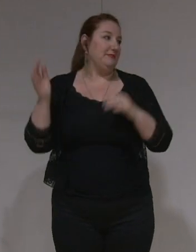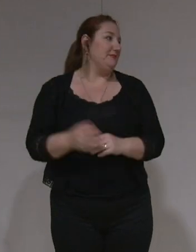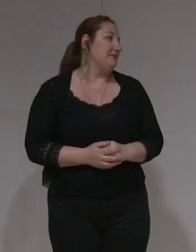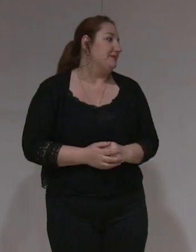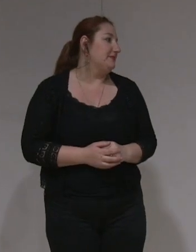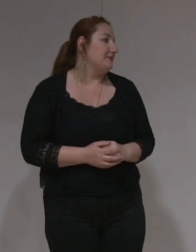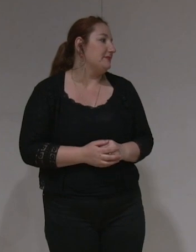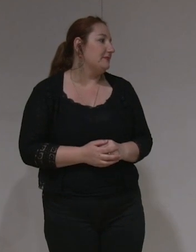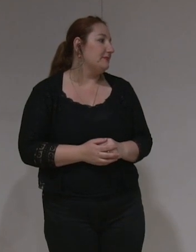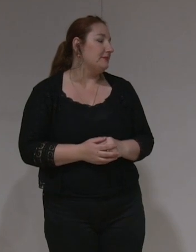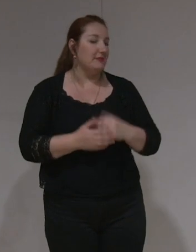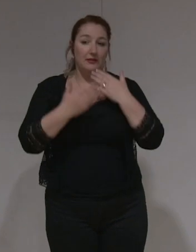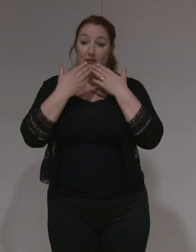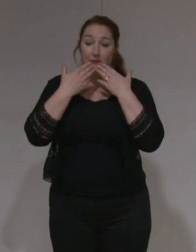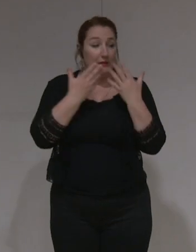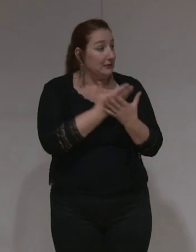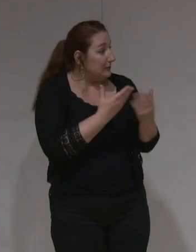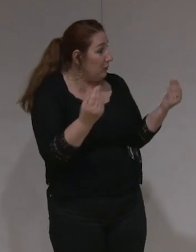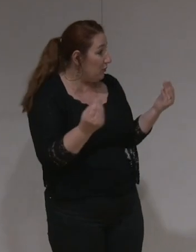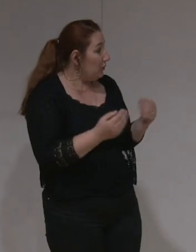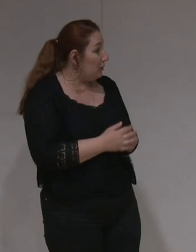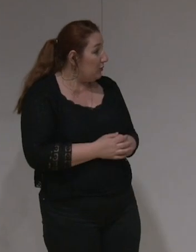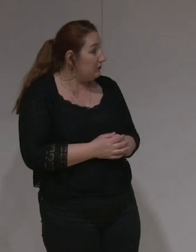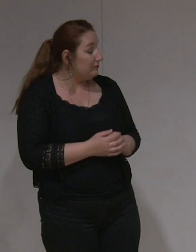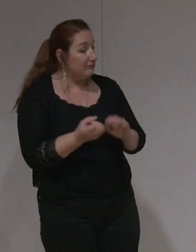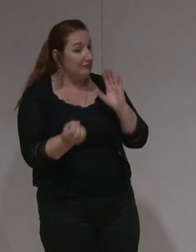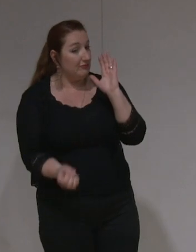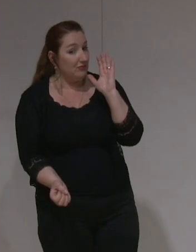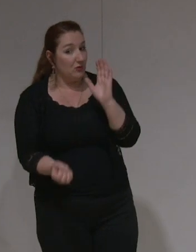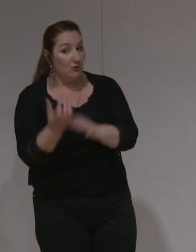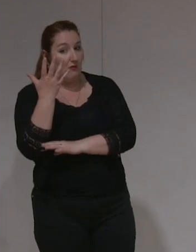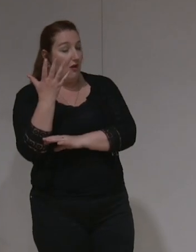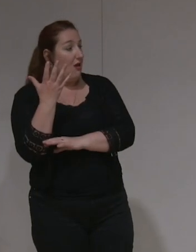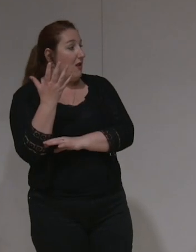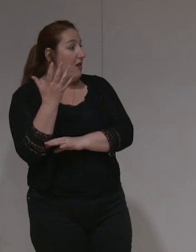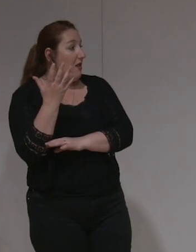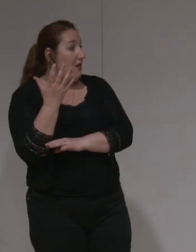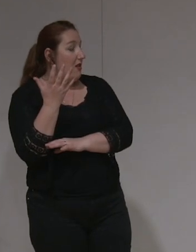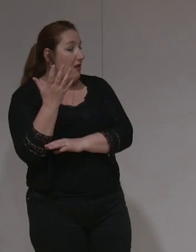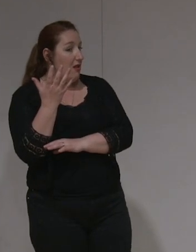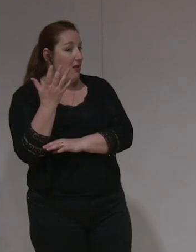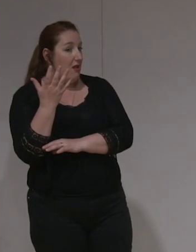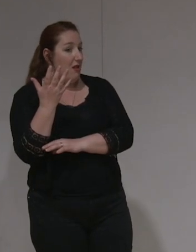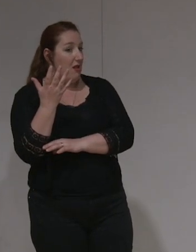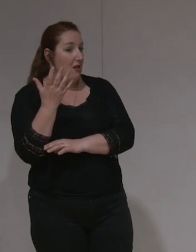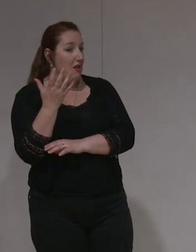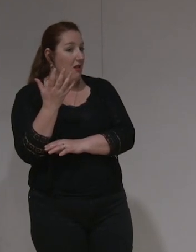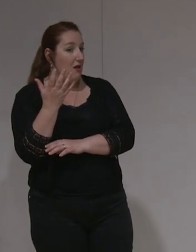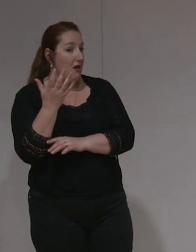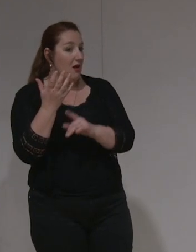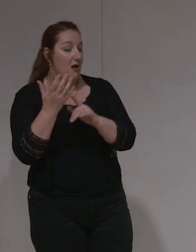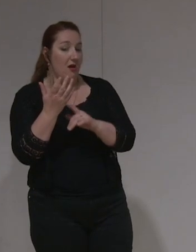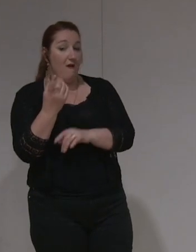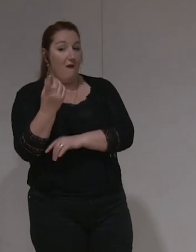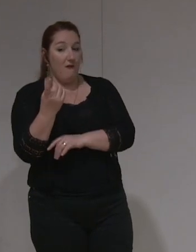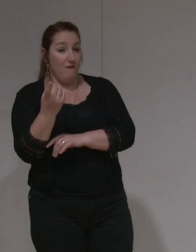beaucoup merci beaucoup donc c'est nouvelle artiste de l'artpova après l'exposition pénon qui